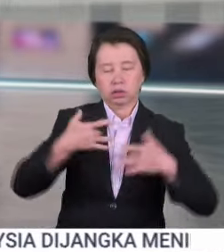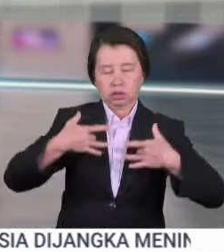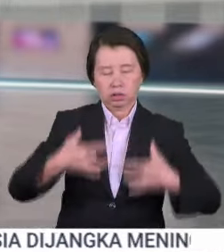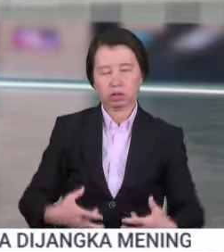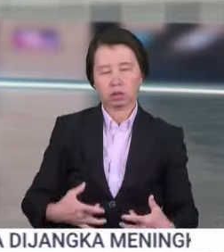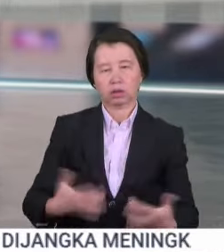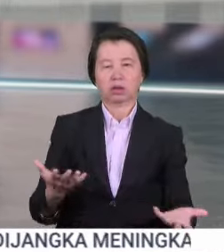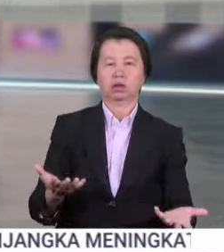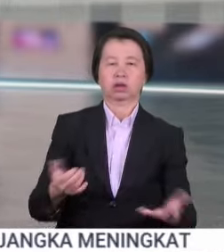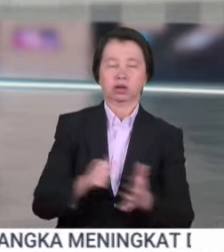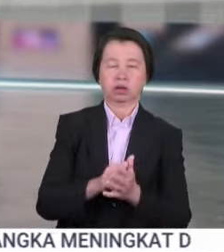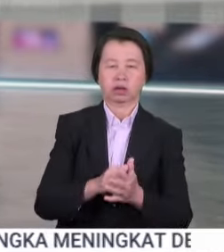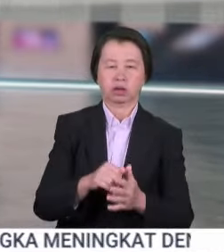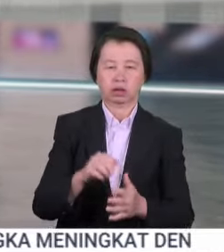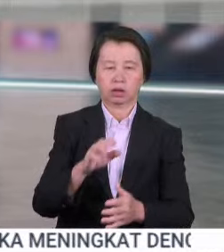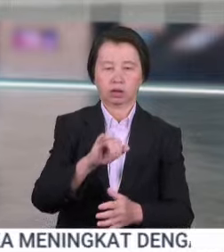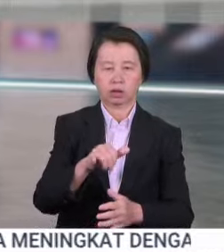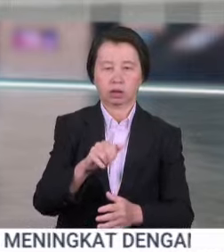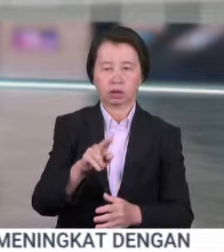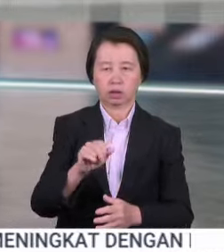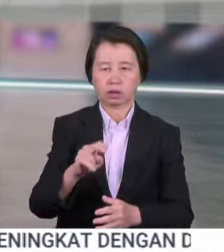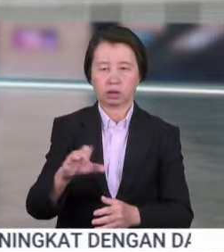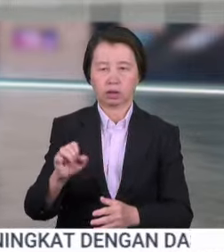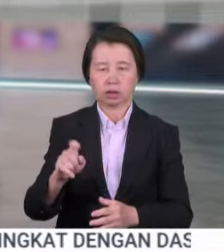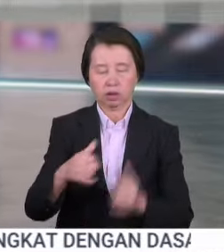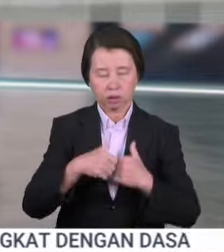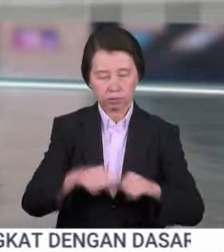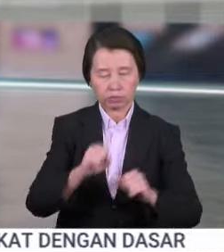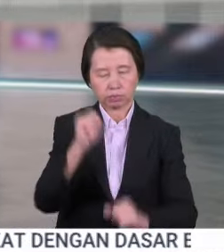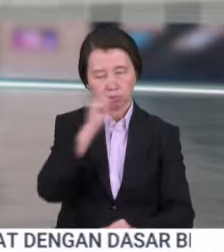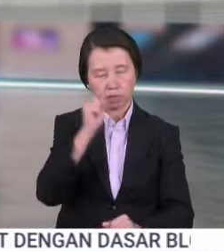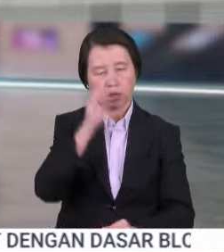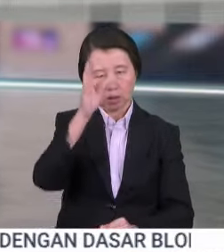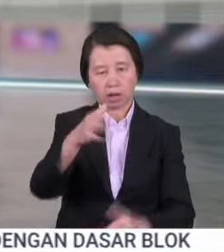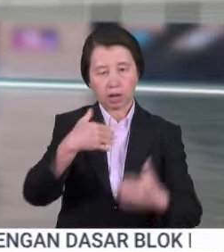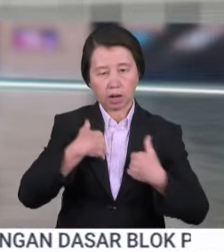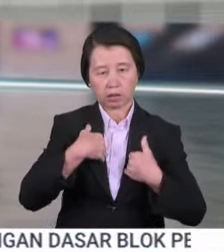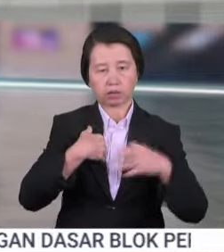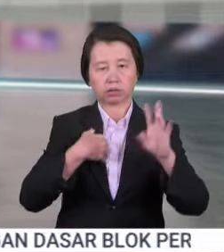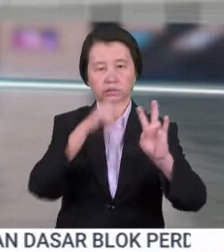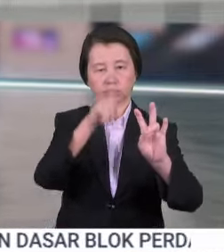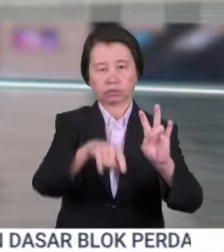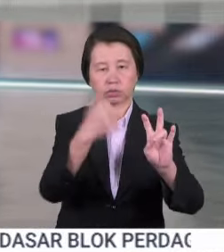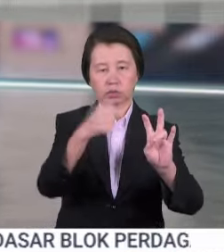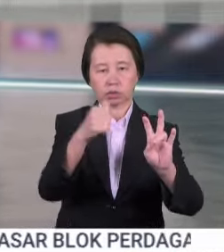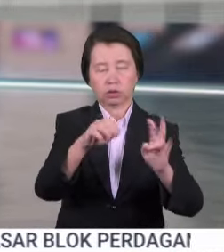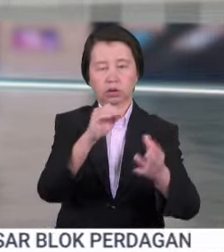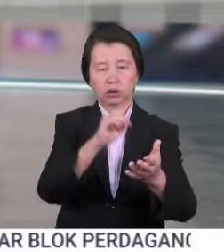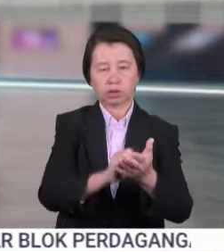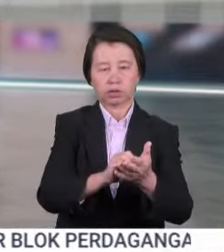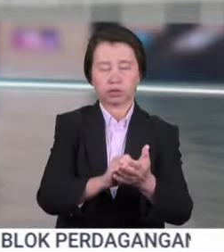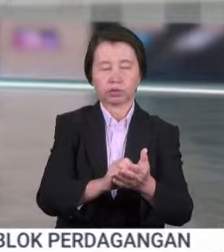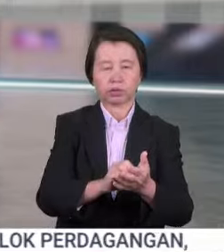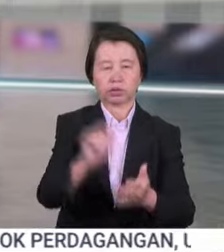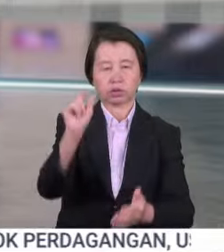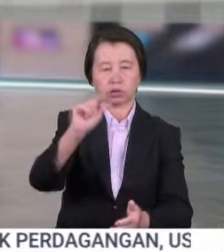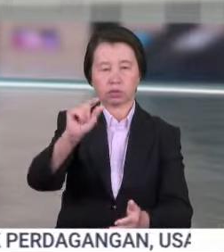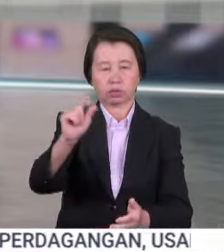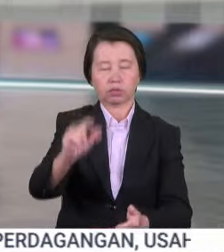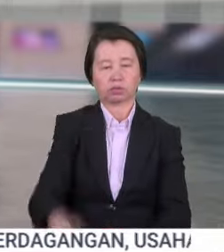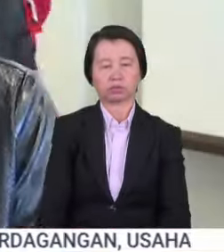semangat meditasi, Desire dan Junction untuk meneruskan konsert yang akan berlangsung pada 7 Oktober ini di Panggung Asia Gombak.